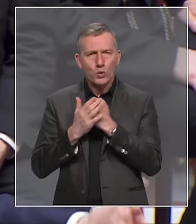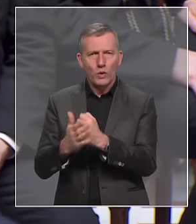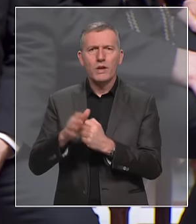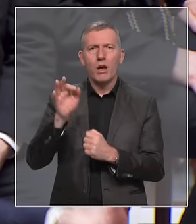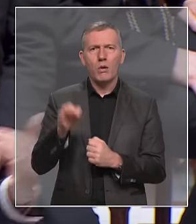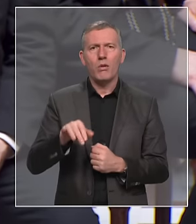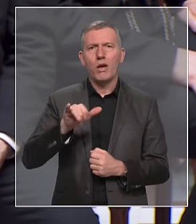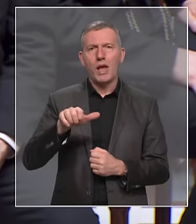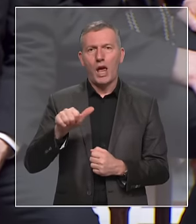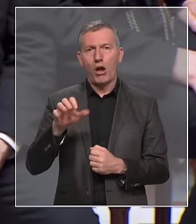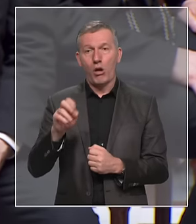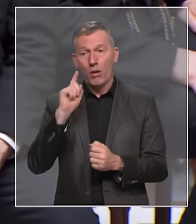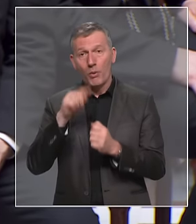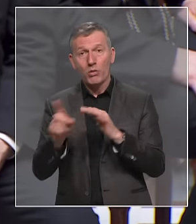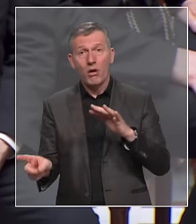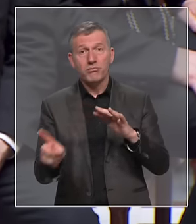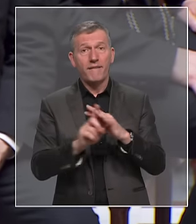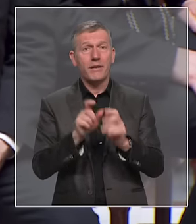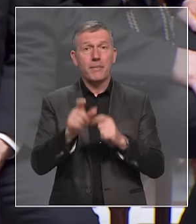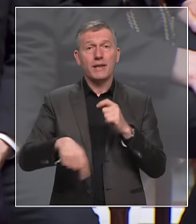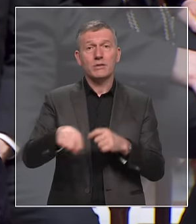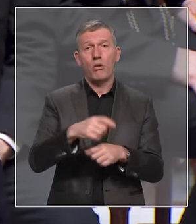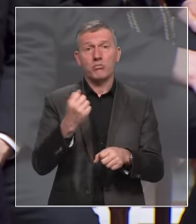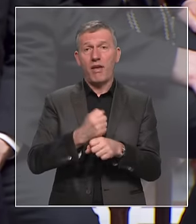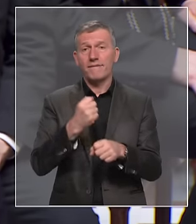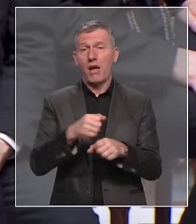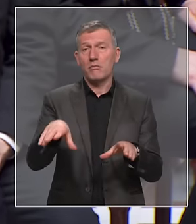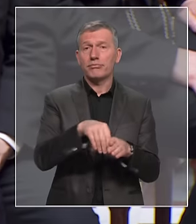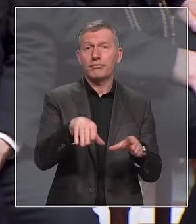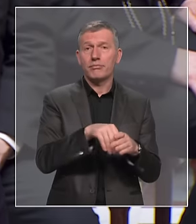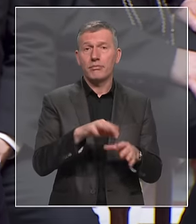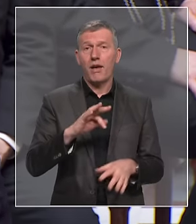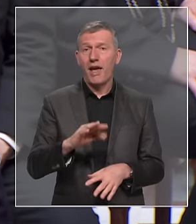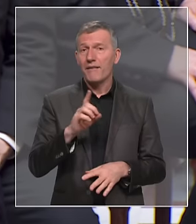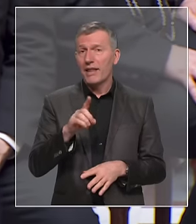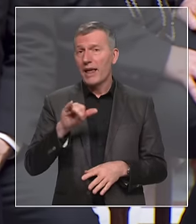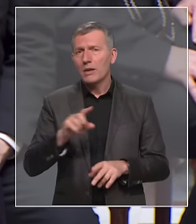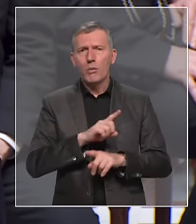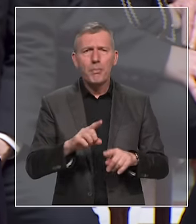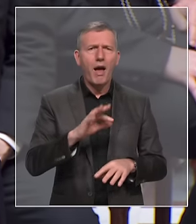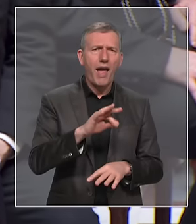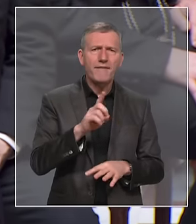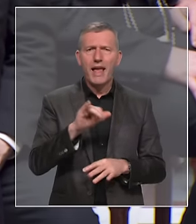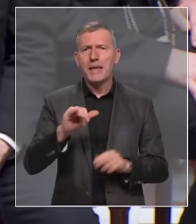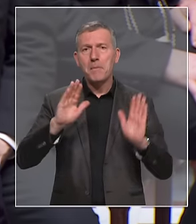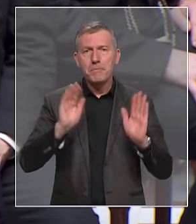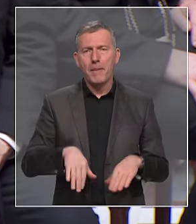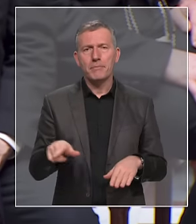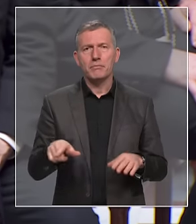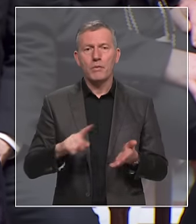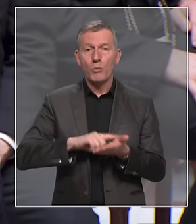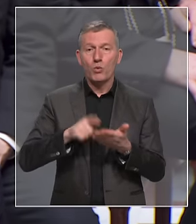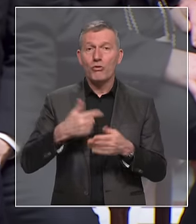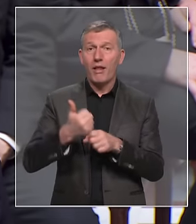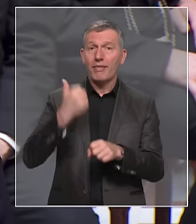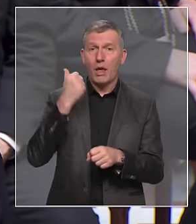pour insérer les personnes les plus éloignées de l'emploi dans l'emploi, FDI ou pas FDI. L'important, c'est qu'il y a un budget plus important que l'année